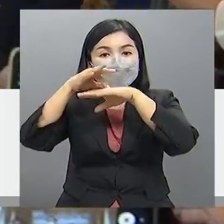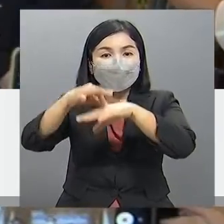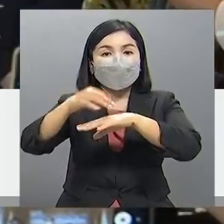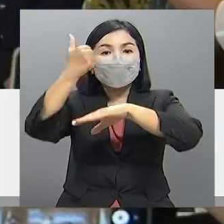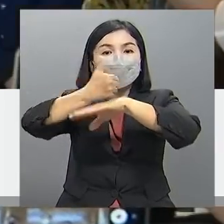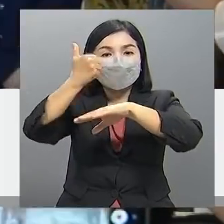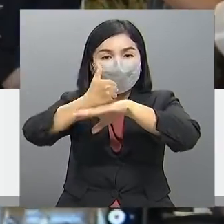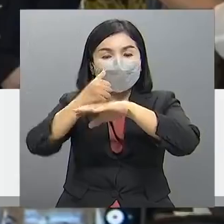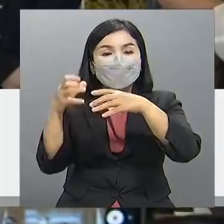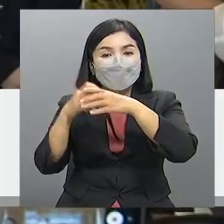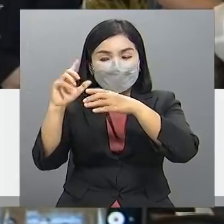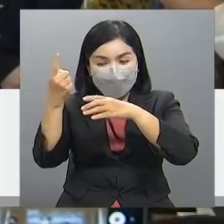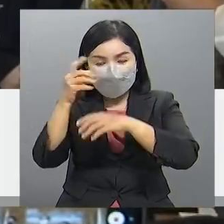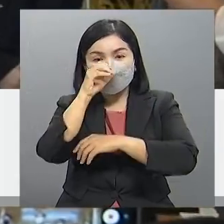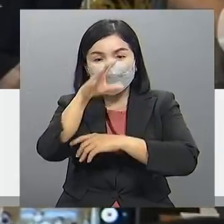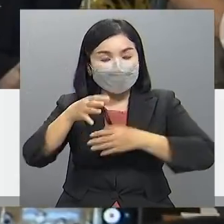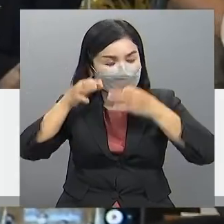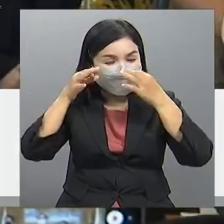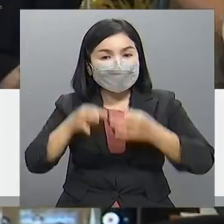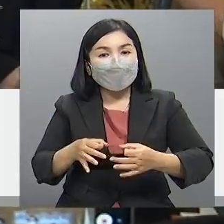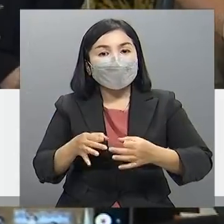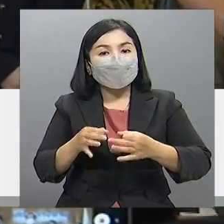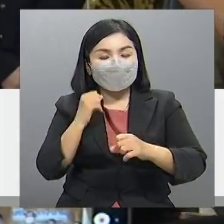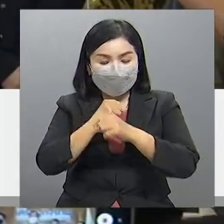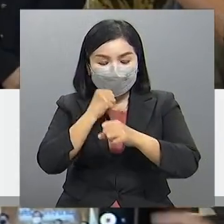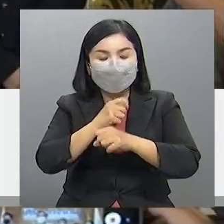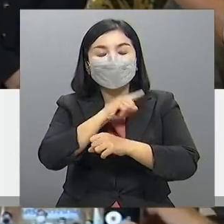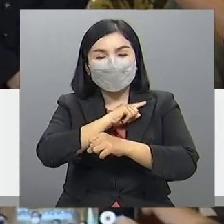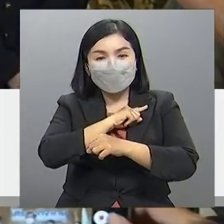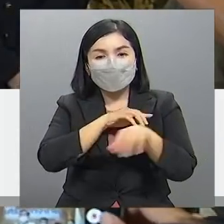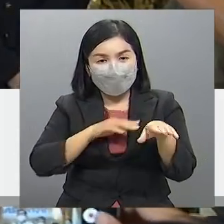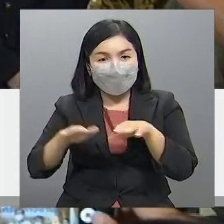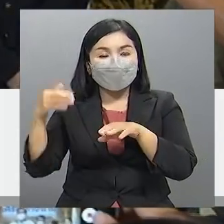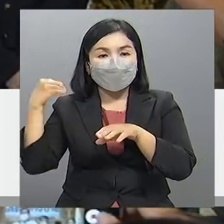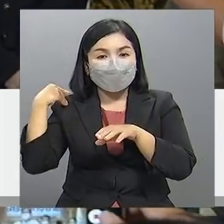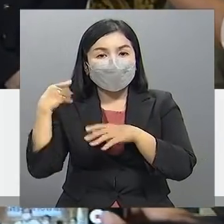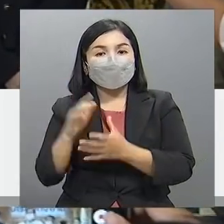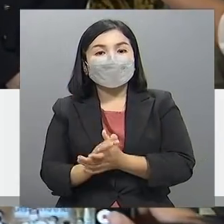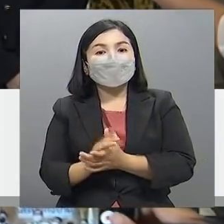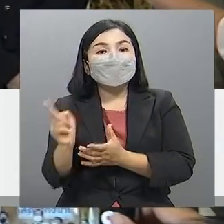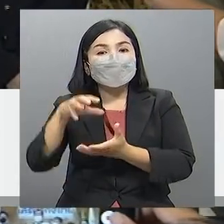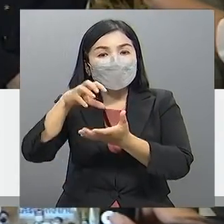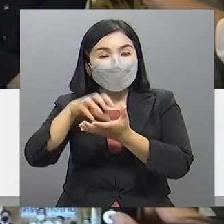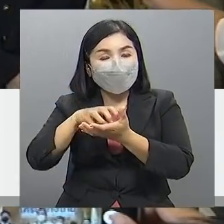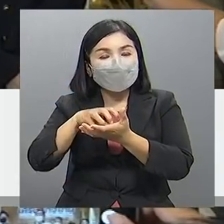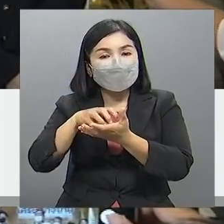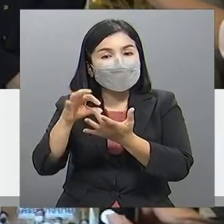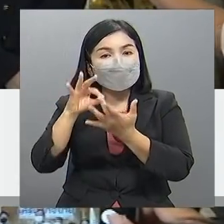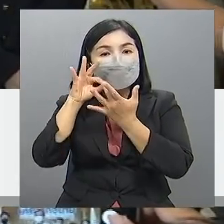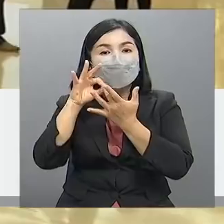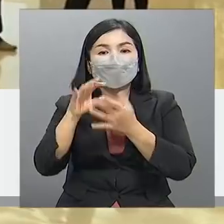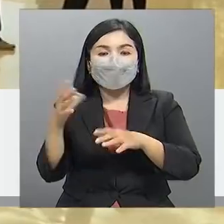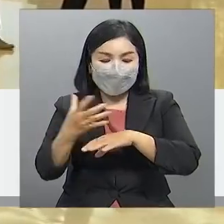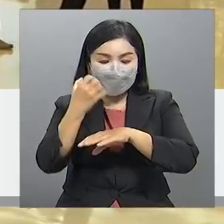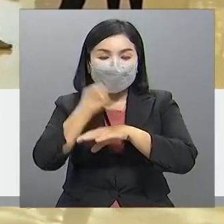บอกเพราะว่าตัดสินใจที่จะเข้ามาทำหน้าที่แล้วแล้วก็เชื่อว่าเป็นชะตาชีวิตที่เข้าสู่ถนนสายการเมืองค่ะแต่ว่าพ